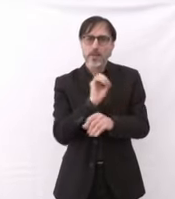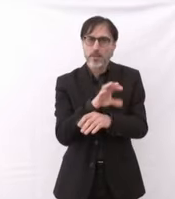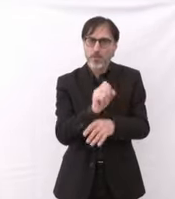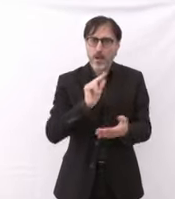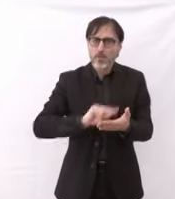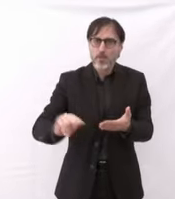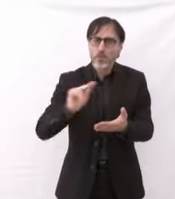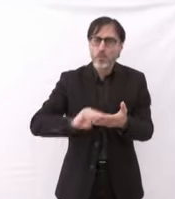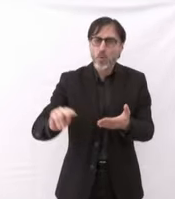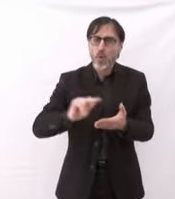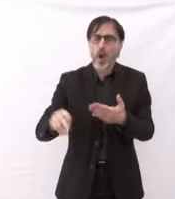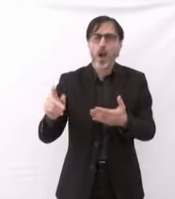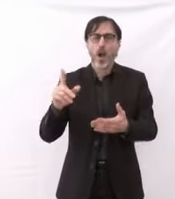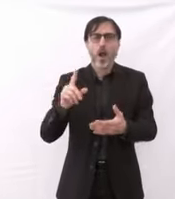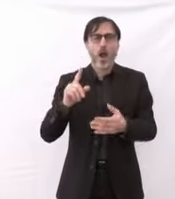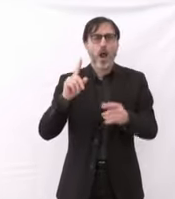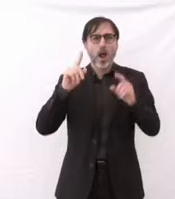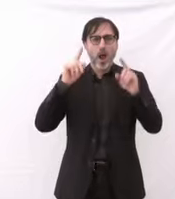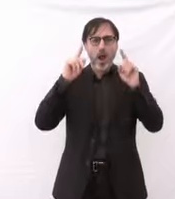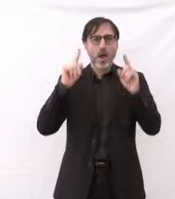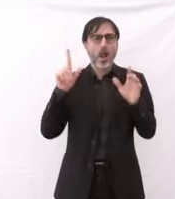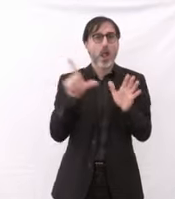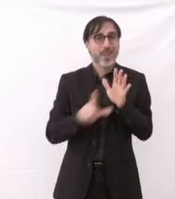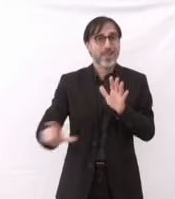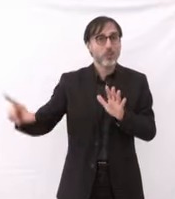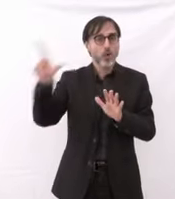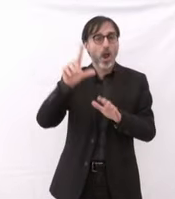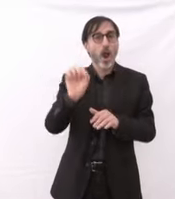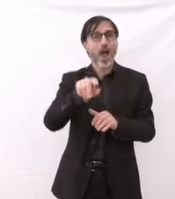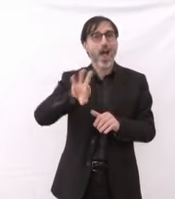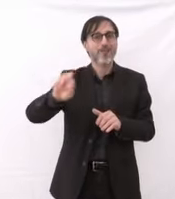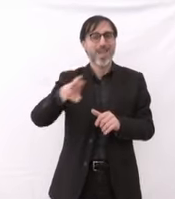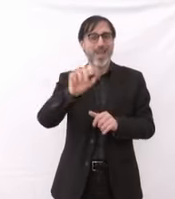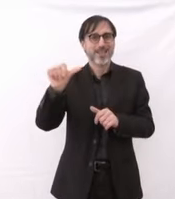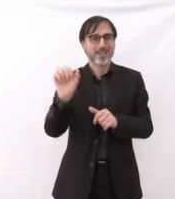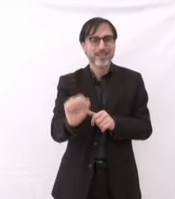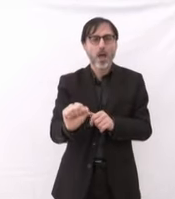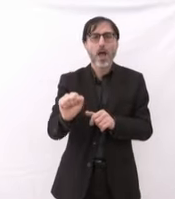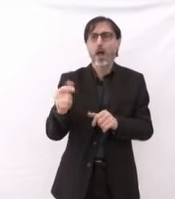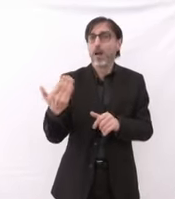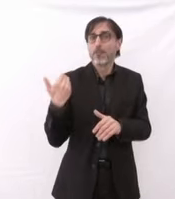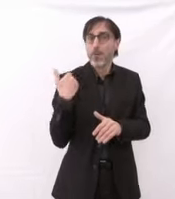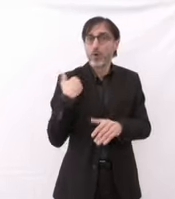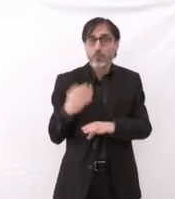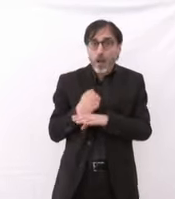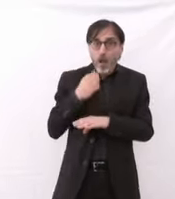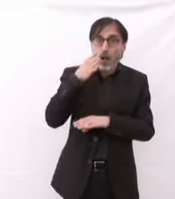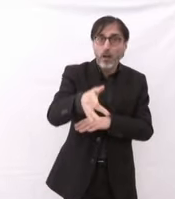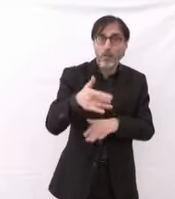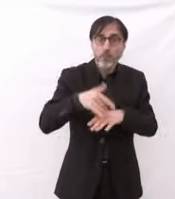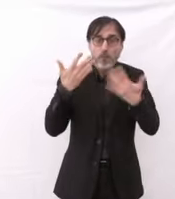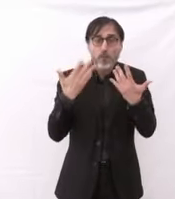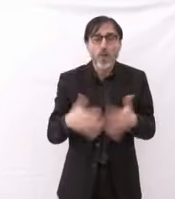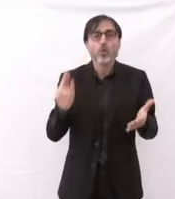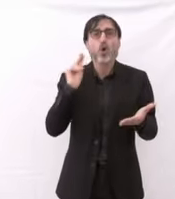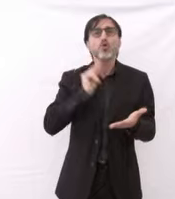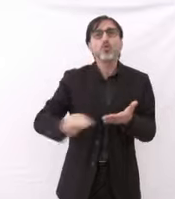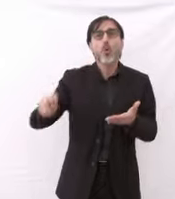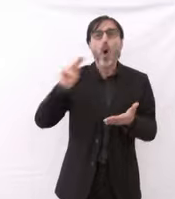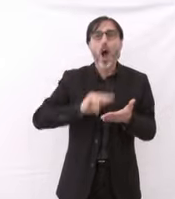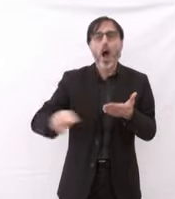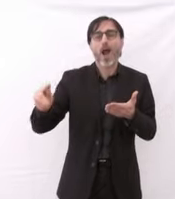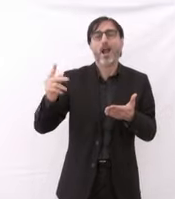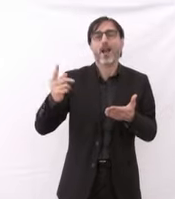scuola, al liceo, ad Aversa, dove siamo stati pochi giorni fa, nella scuola dove